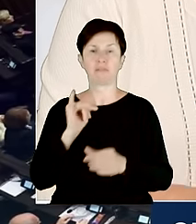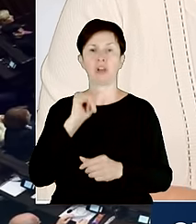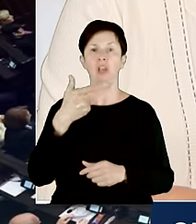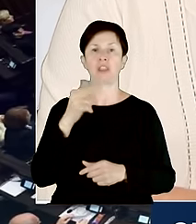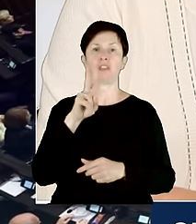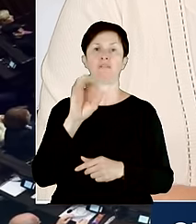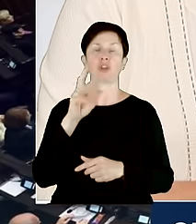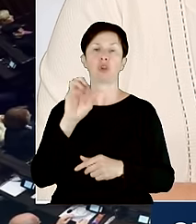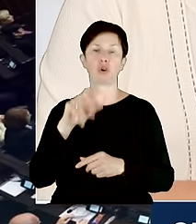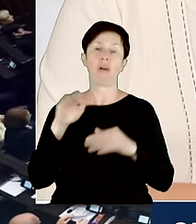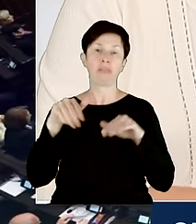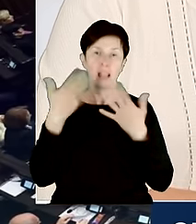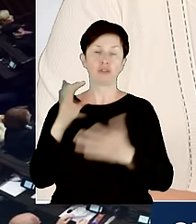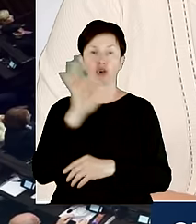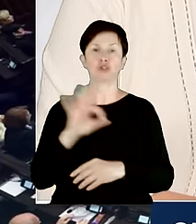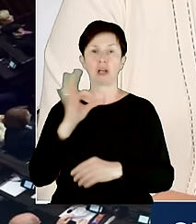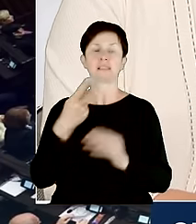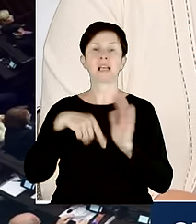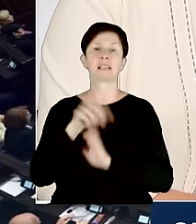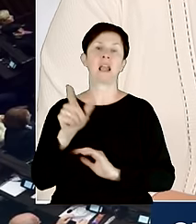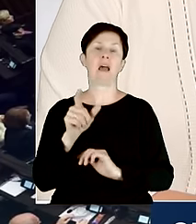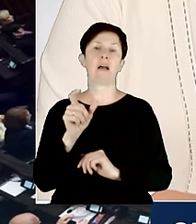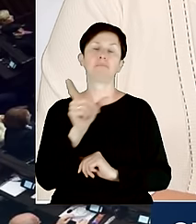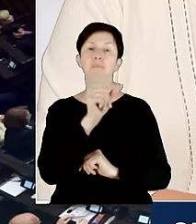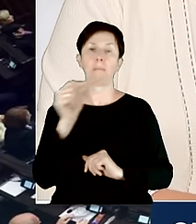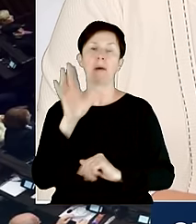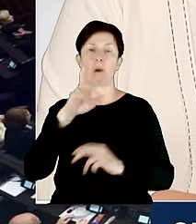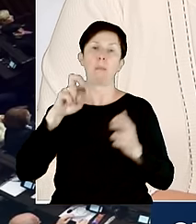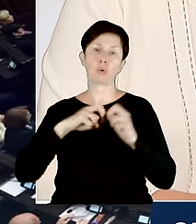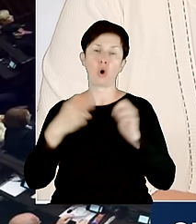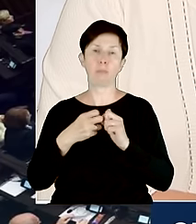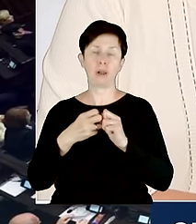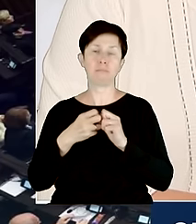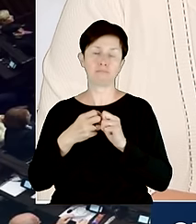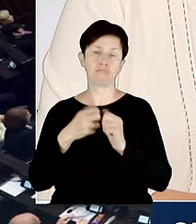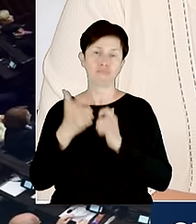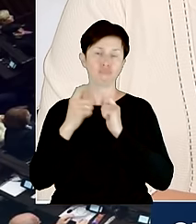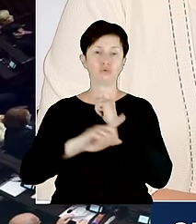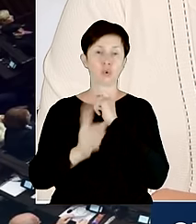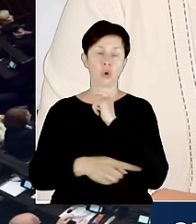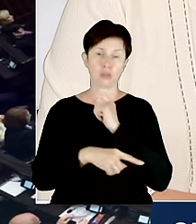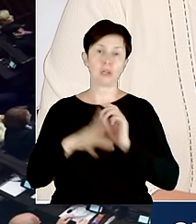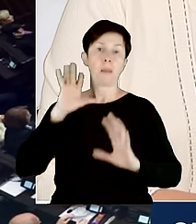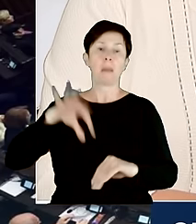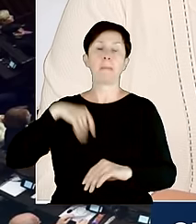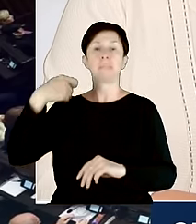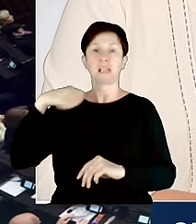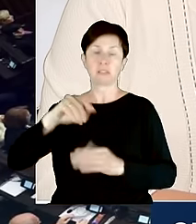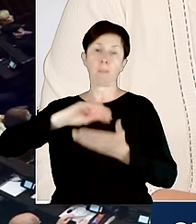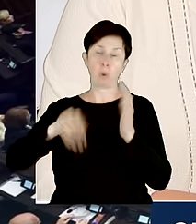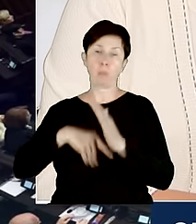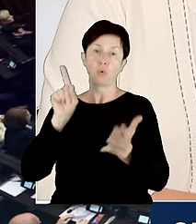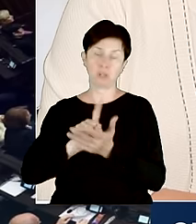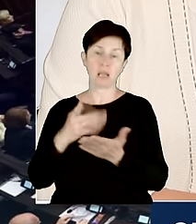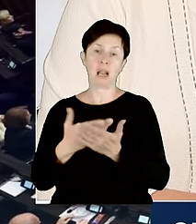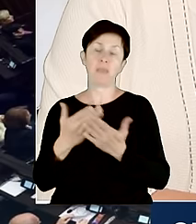danie szansy parom, które miały problemy z zajściem w ciążę, prezydent podpisał. Wierzę w to, że uda się